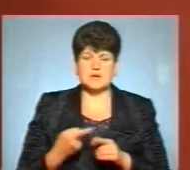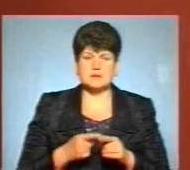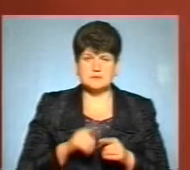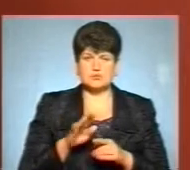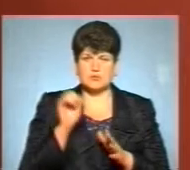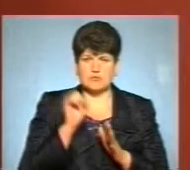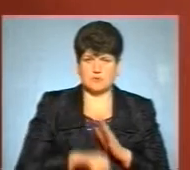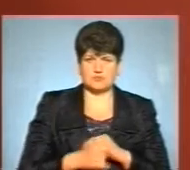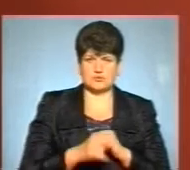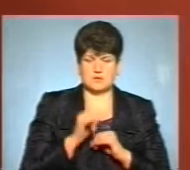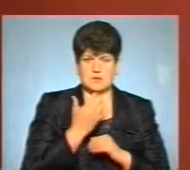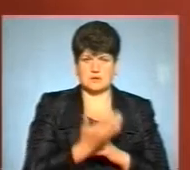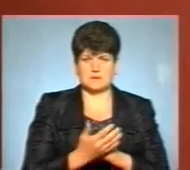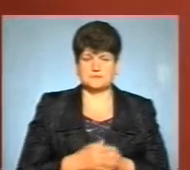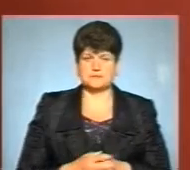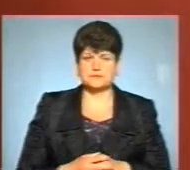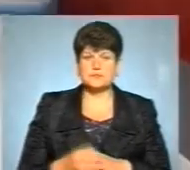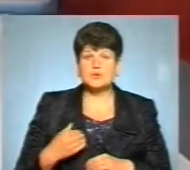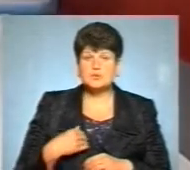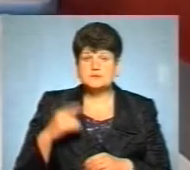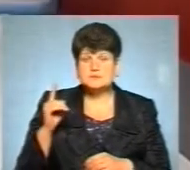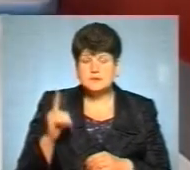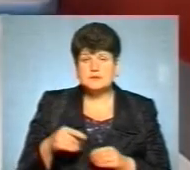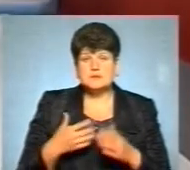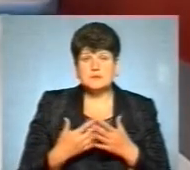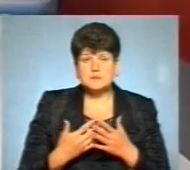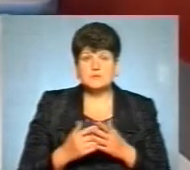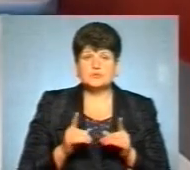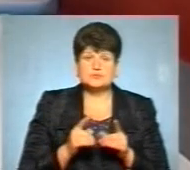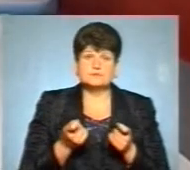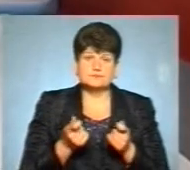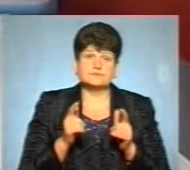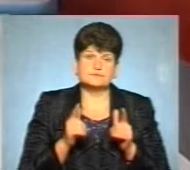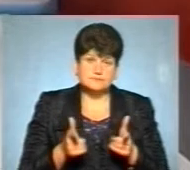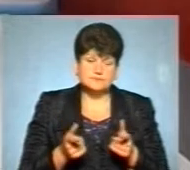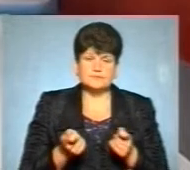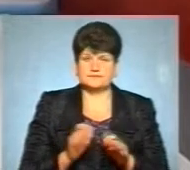них. Ну, ви знаєте, напевно, що десь погоджусь, а десь ні.